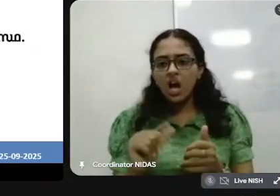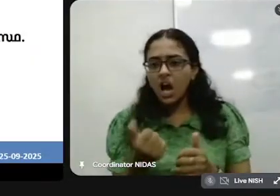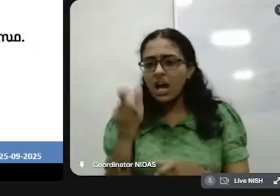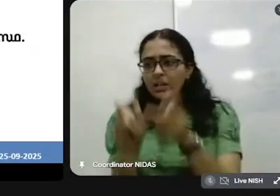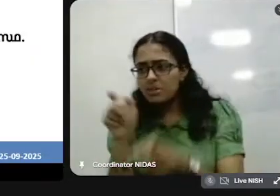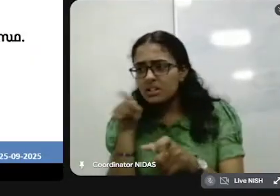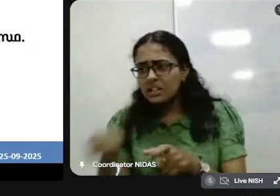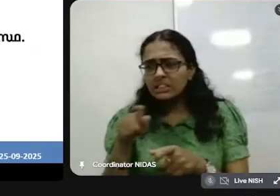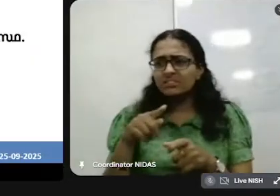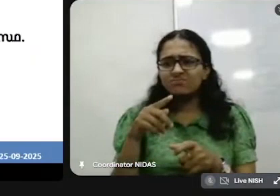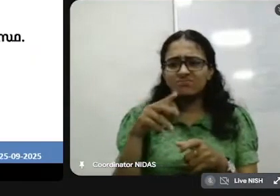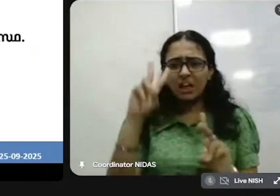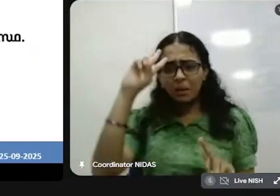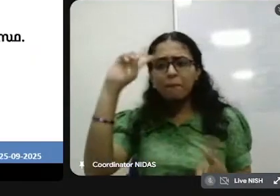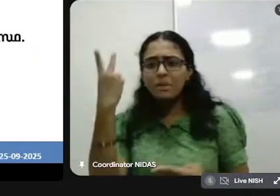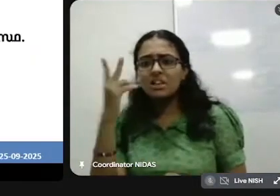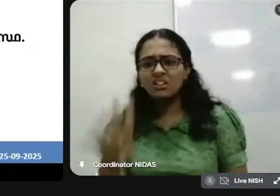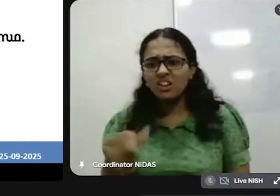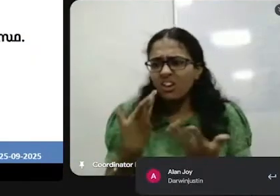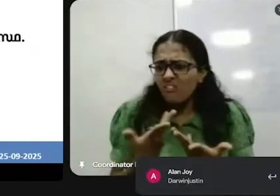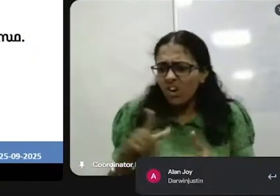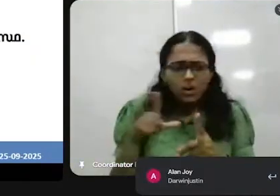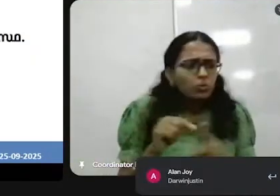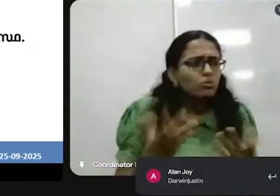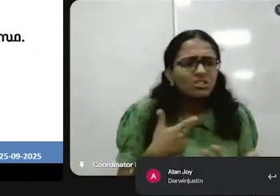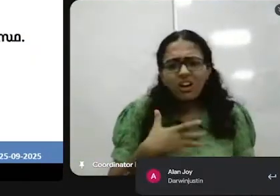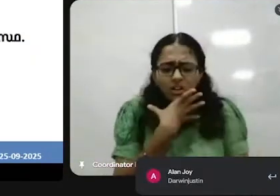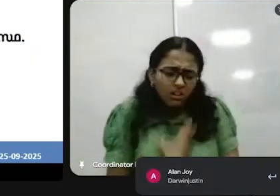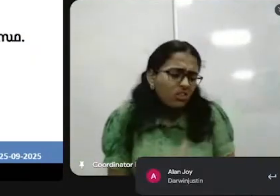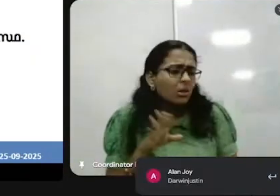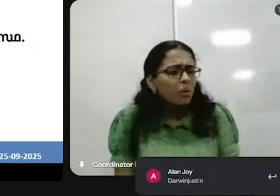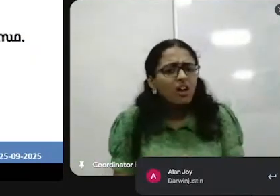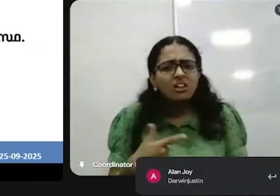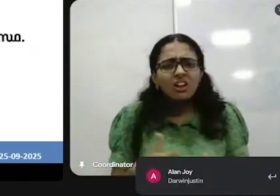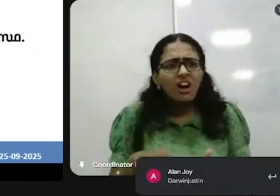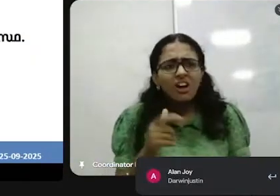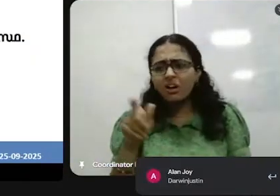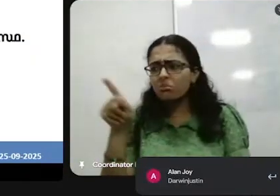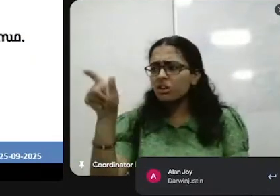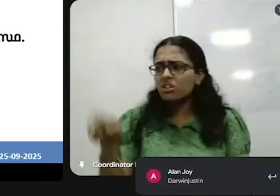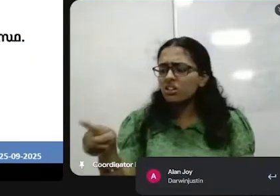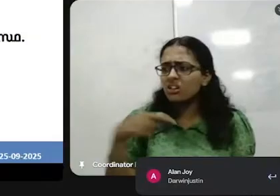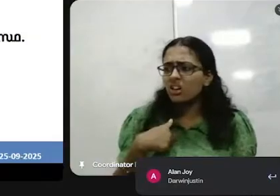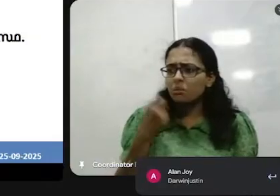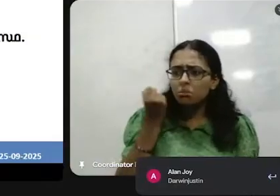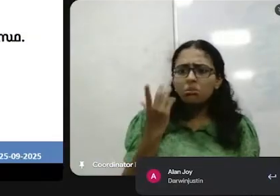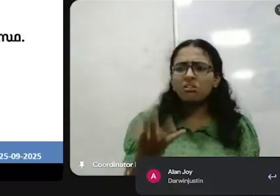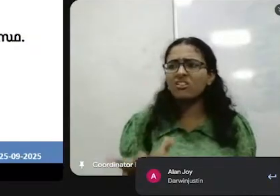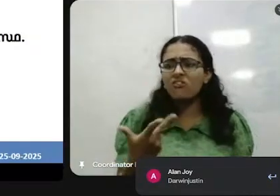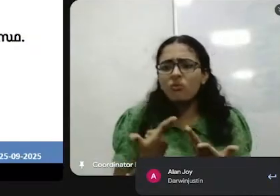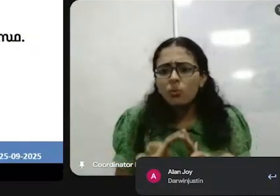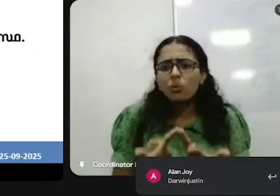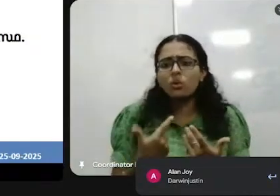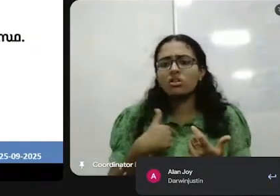ഇവരെ തെറ്റിദ്ധരിക്കാറുണ്ട്. എന്തുകൊണ്ട് ഇതിങ്ങനെ ഇരിക്കുന്നു, ഞങ്ങൾ ഇത്രയും വിഷമം പറഞ്ഞിട്ടും അല്ലെ ഇത്രയും സങ്കടം പറഞ്ഞിട്ട് ഇവർക്ക് എന്താ മനസ്സിലാകാത്തത്